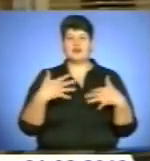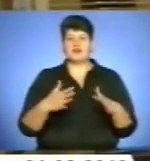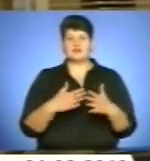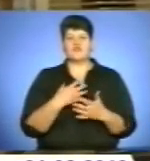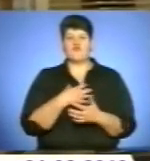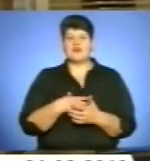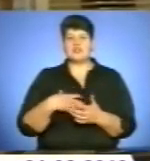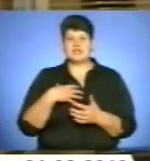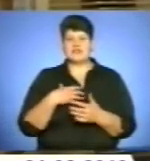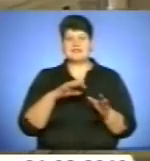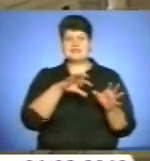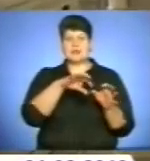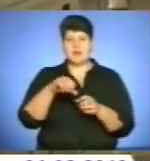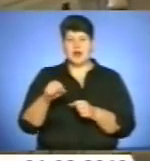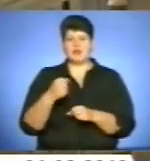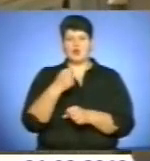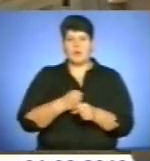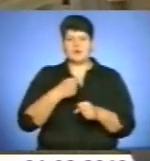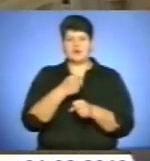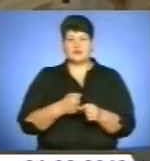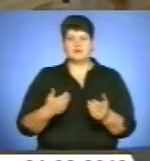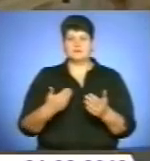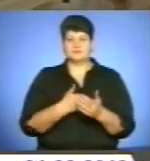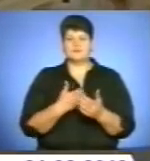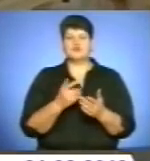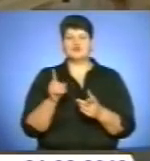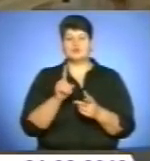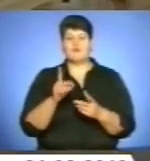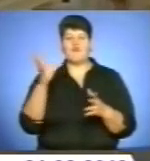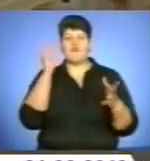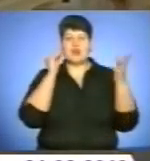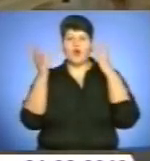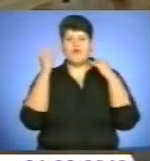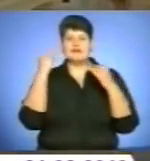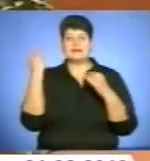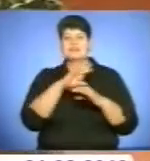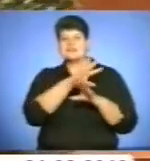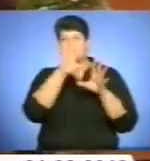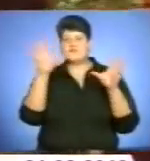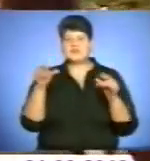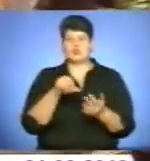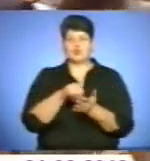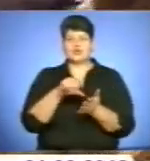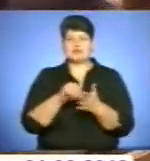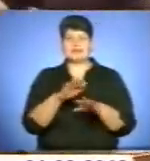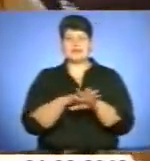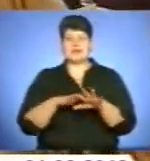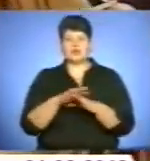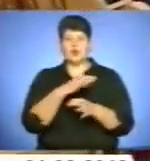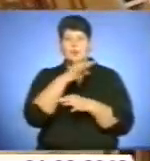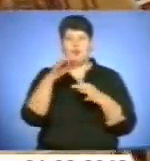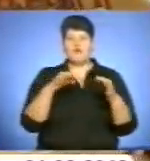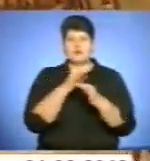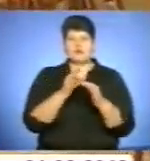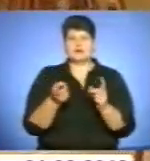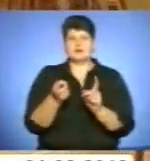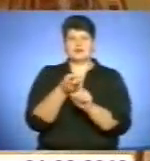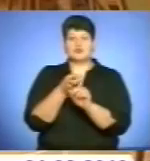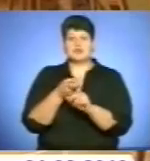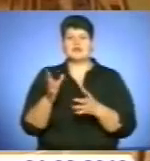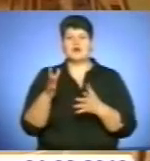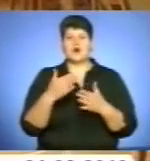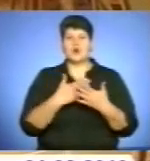забрали, аби доопрацювати. Цього разу, аби врахувати інтереси всіх учасників ринку, до обговорення долучили представників громадських організацій